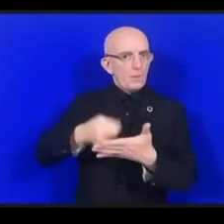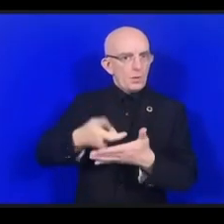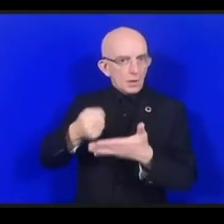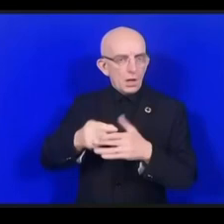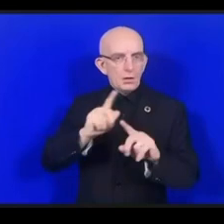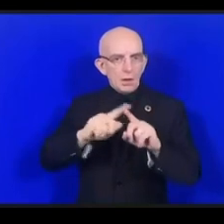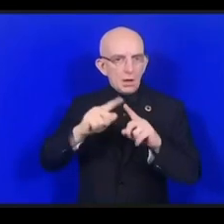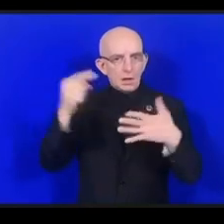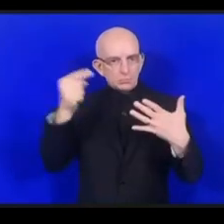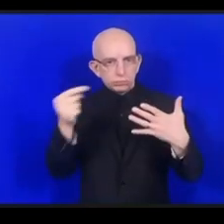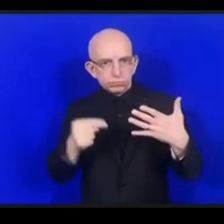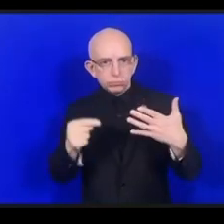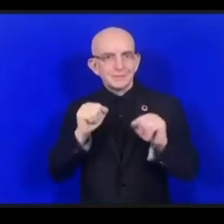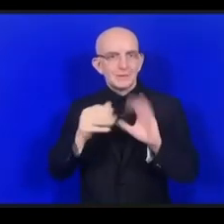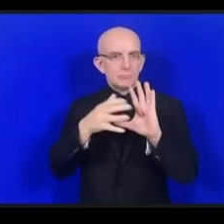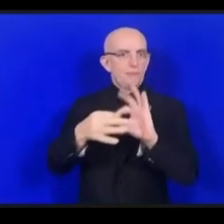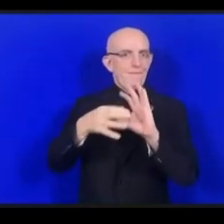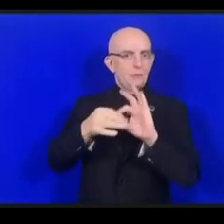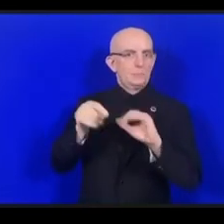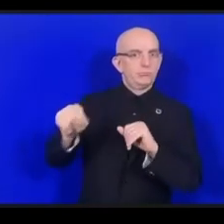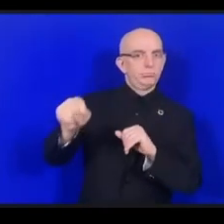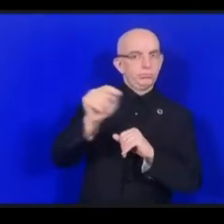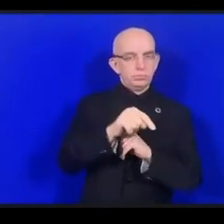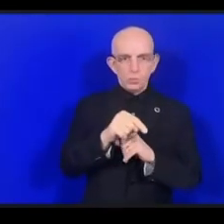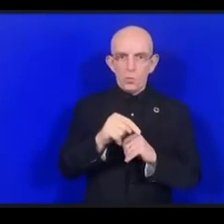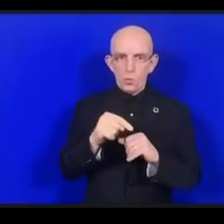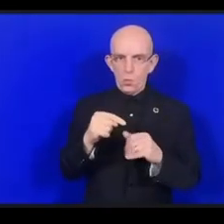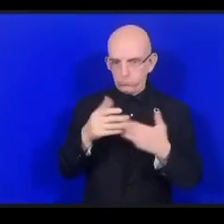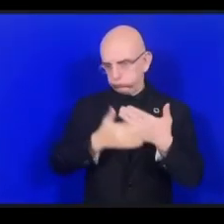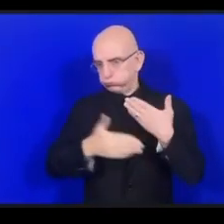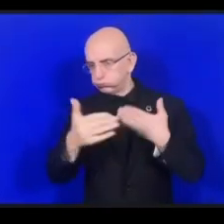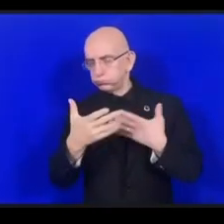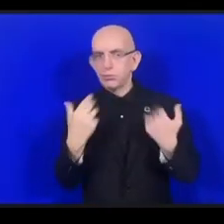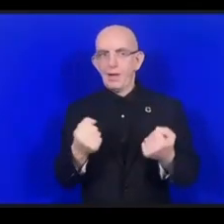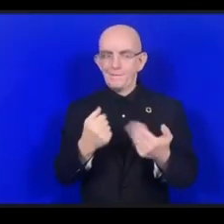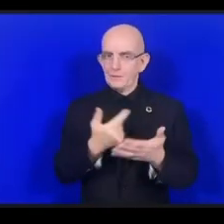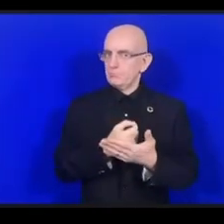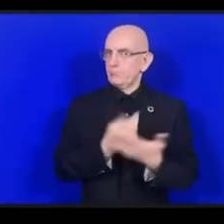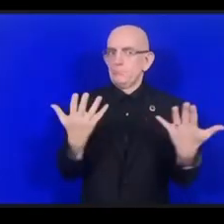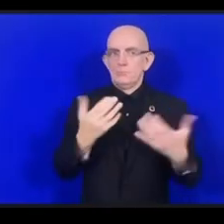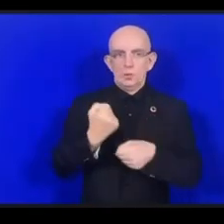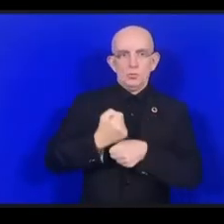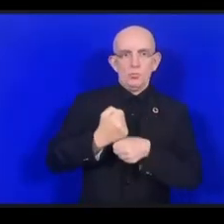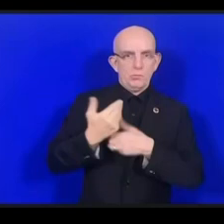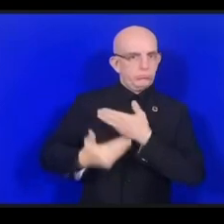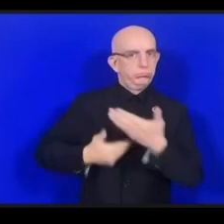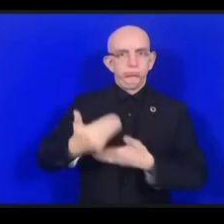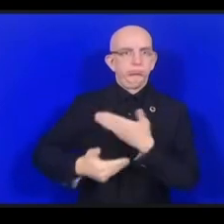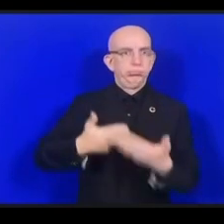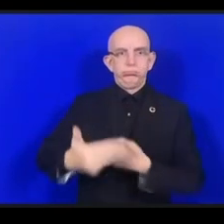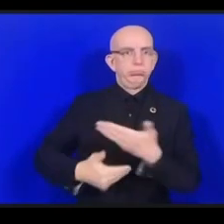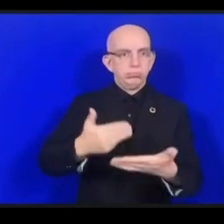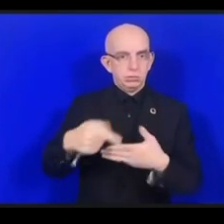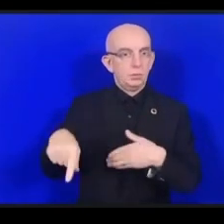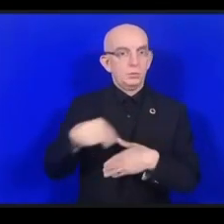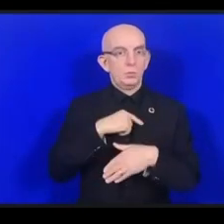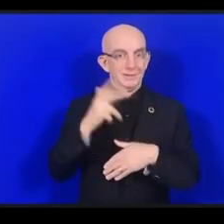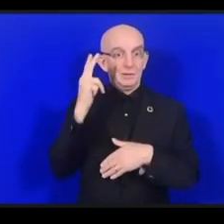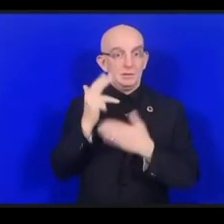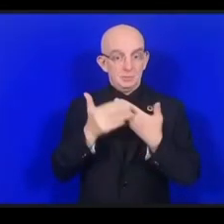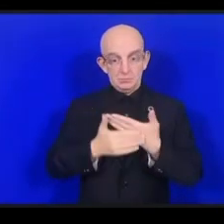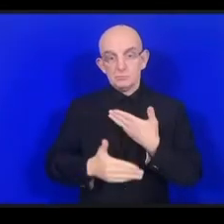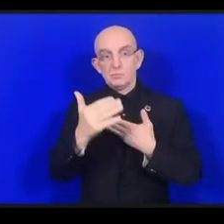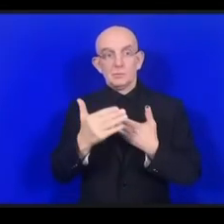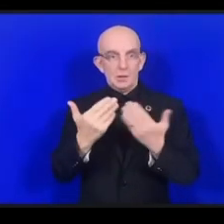推出新的工作流，把网络安全的标准能够更多的让大家知